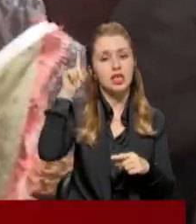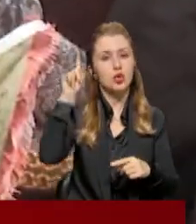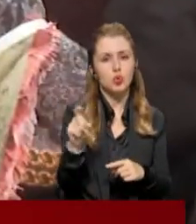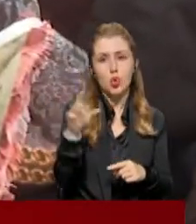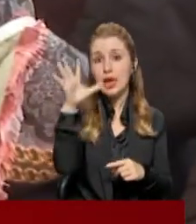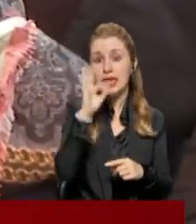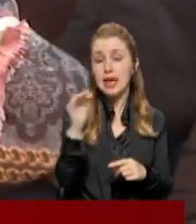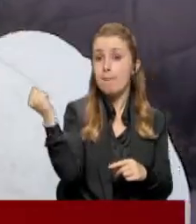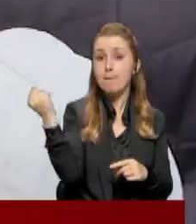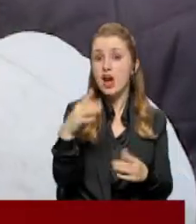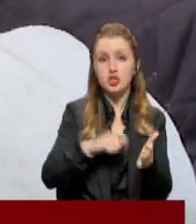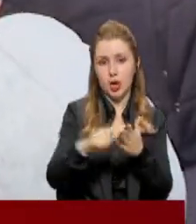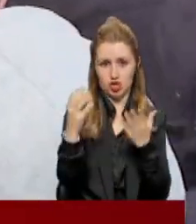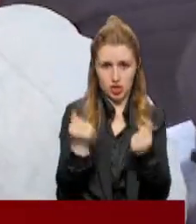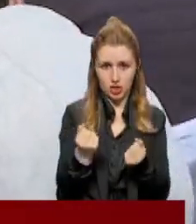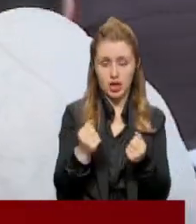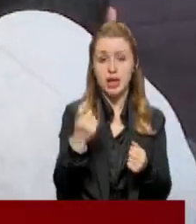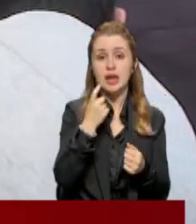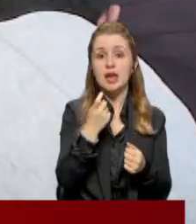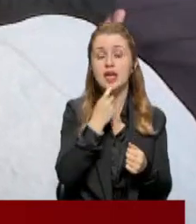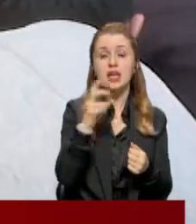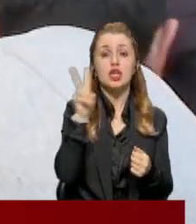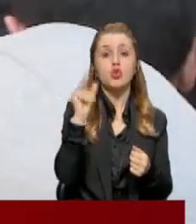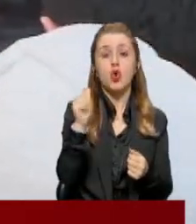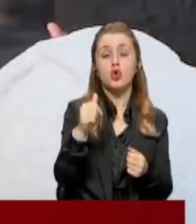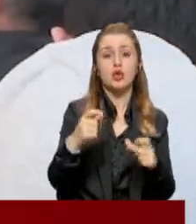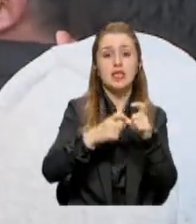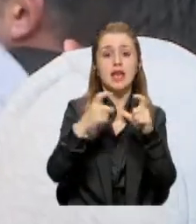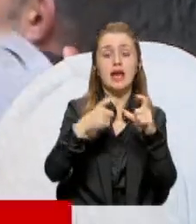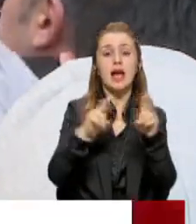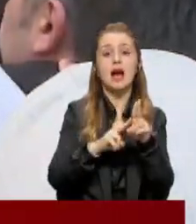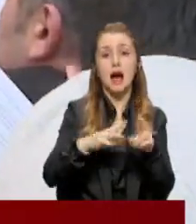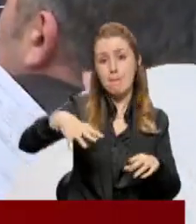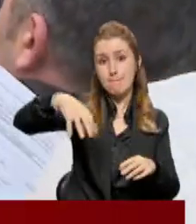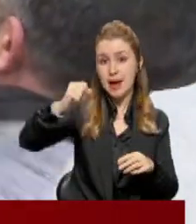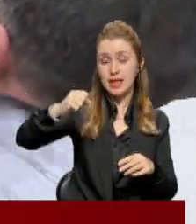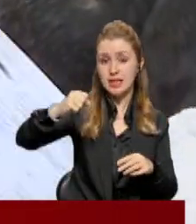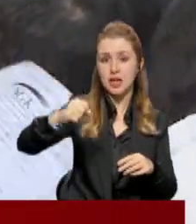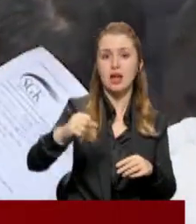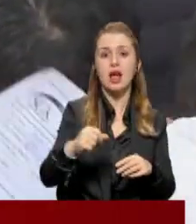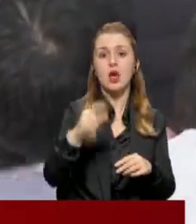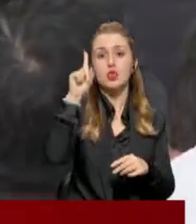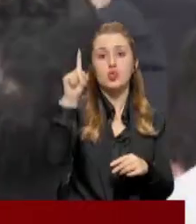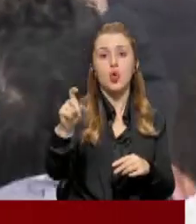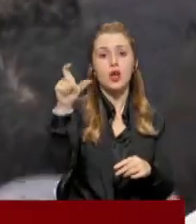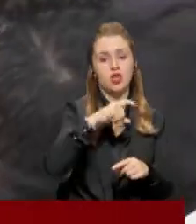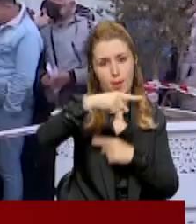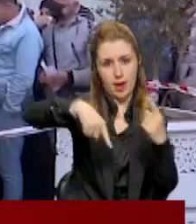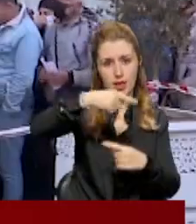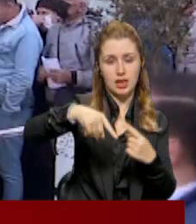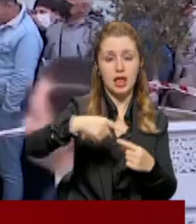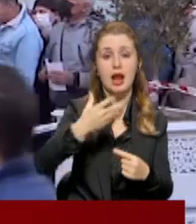soru, kim ne kadar maaş alacak? Yılın son gününde de Sosyal Güvenlik Kurumu merkezlerinde sorularına yanıt